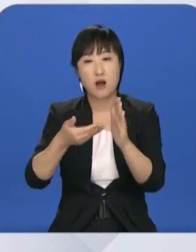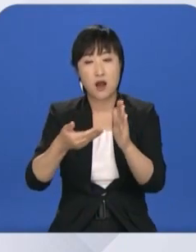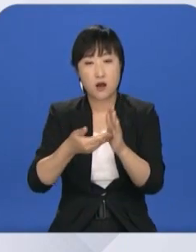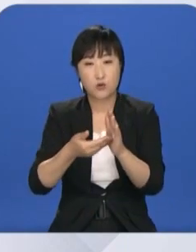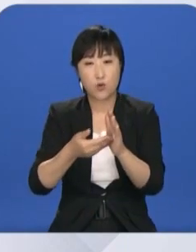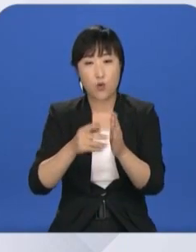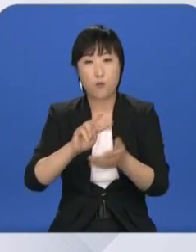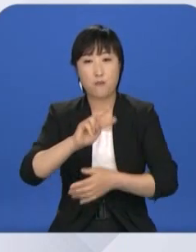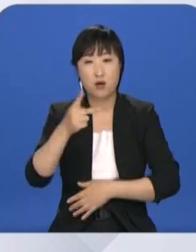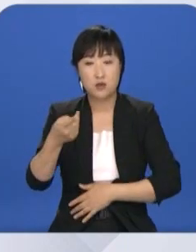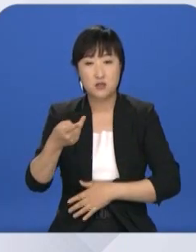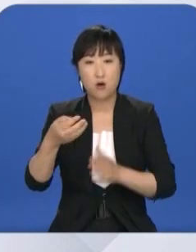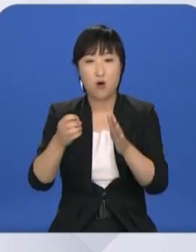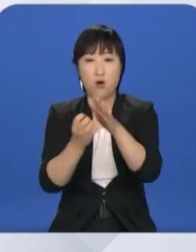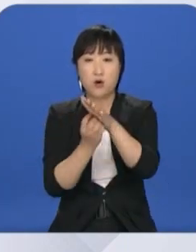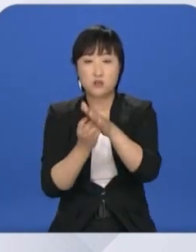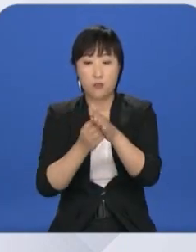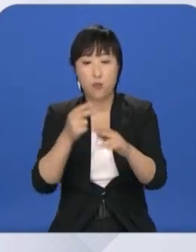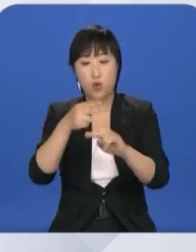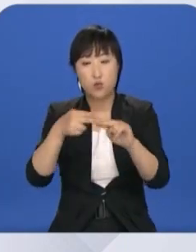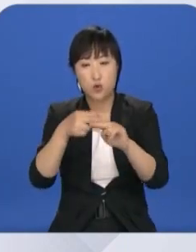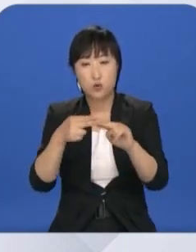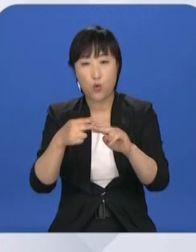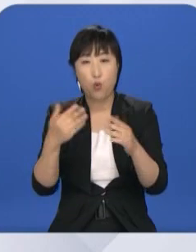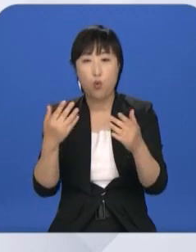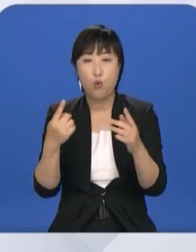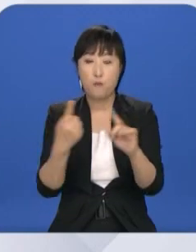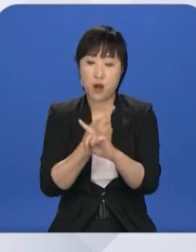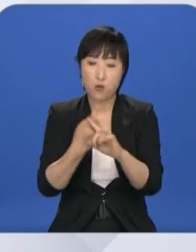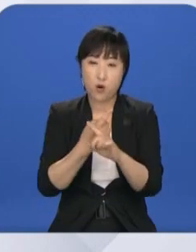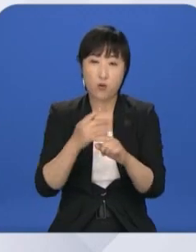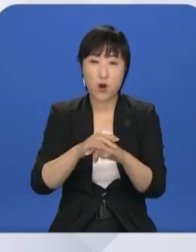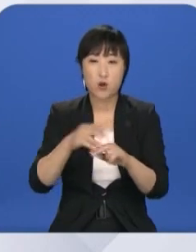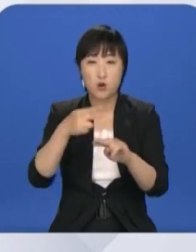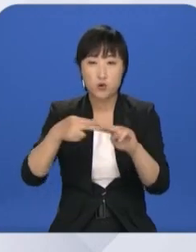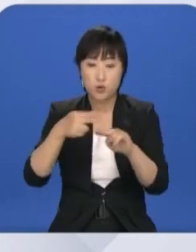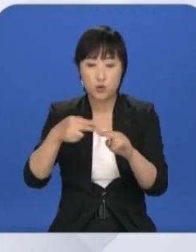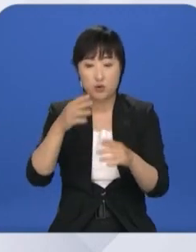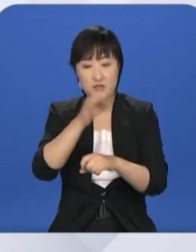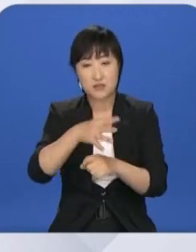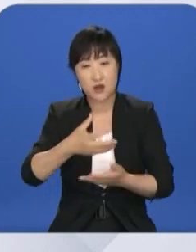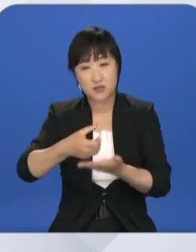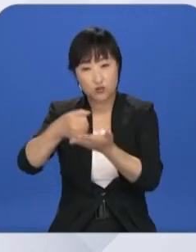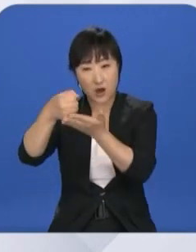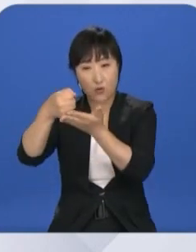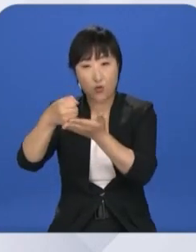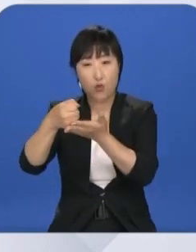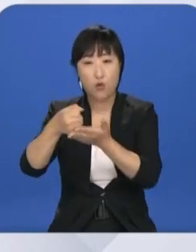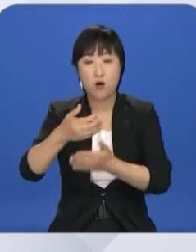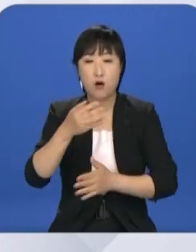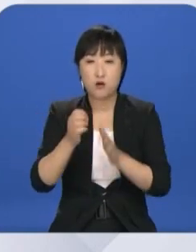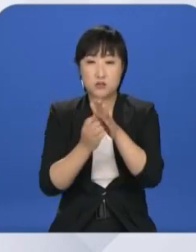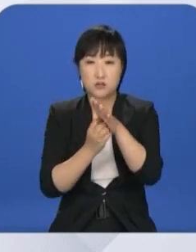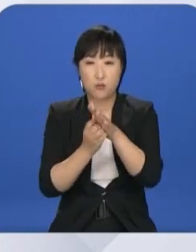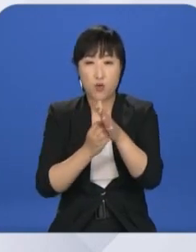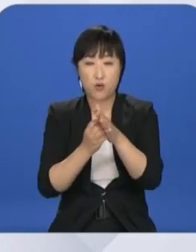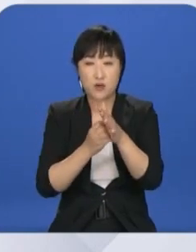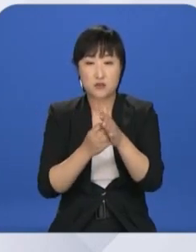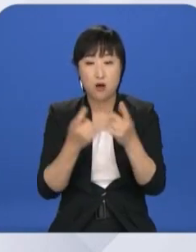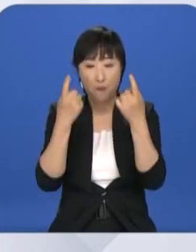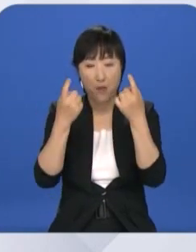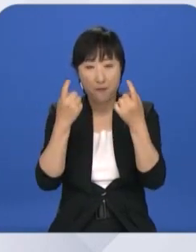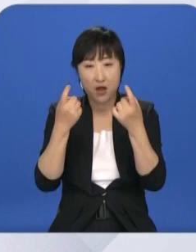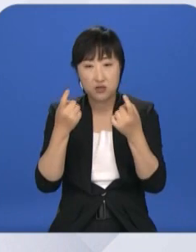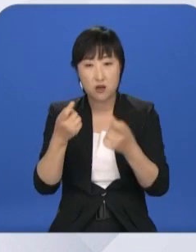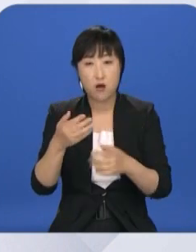전복항으로 바꿔서 전복을 얼마든지 전복 요리를 개발하고 전복 요리를 또 사가지고 가고 거기서 전복을